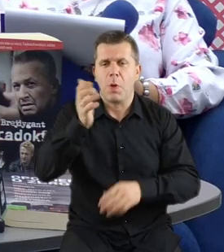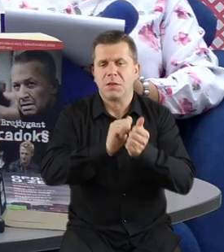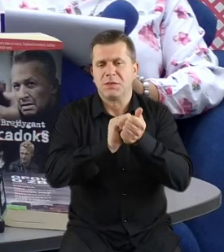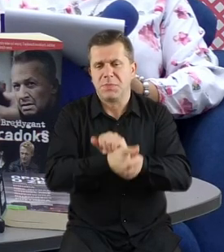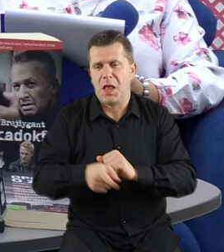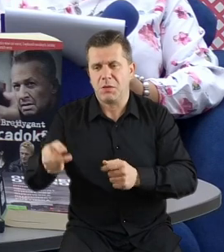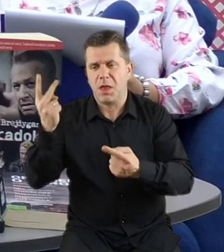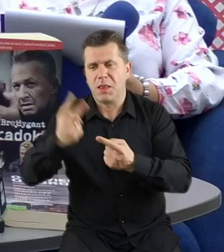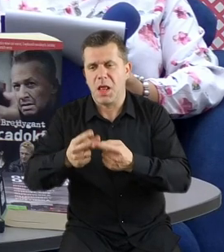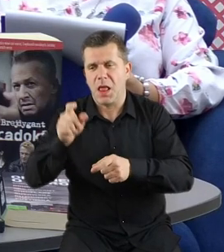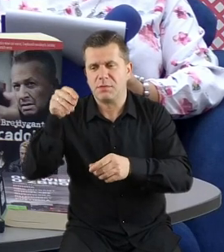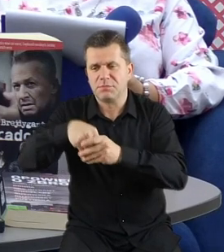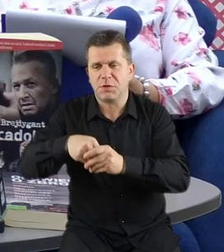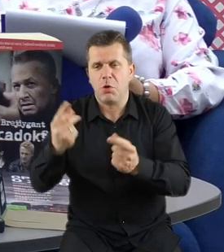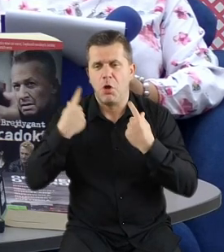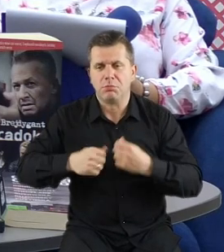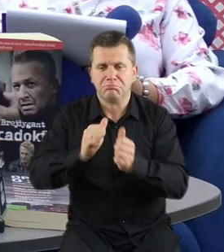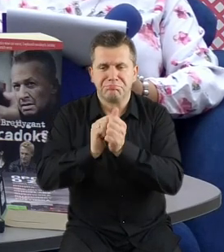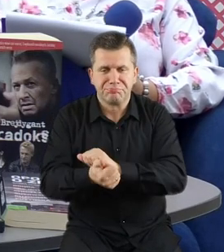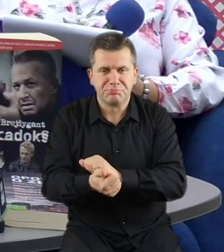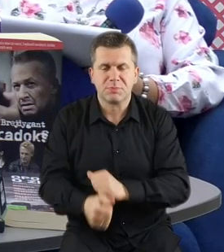w telewizji już osoby